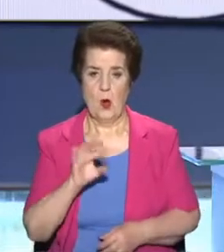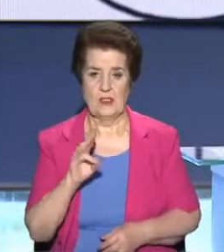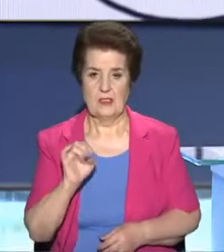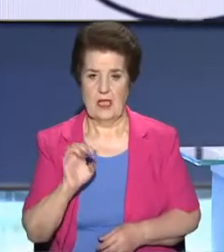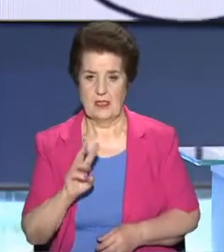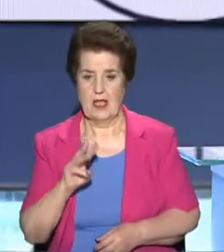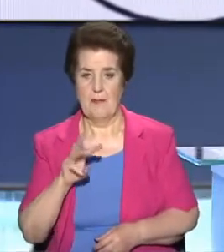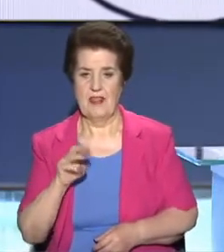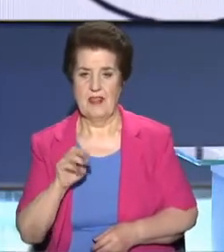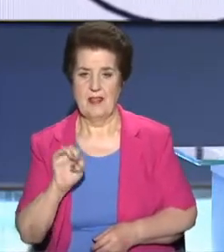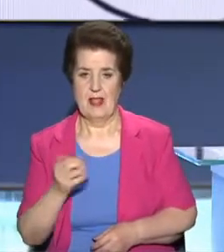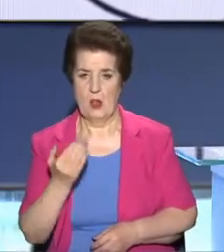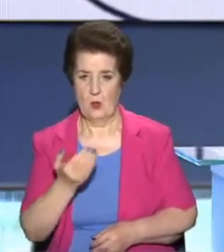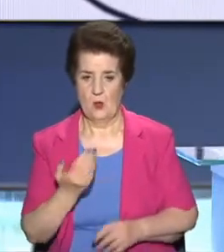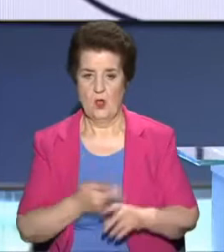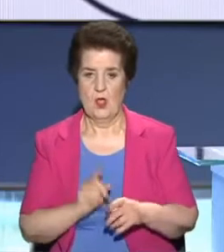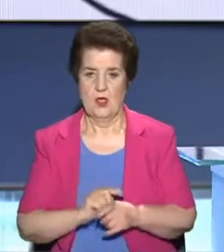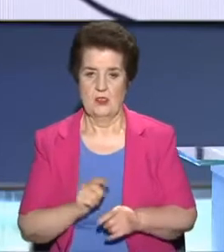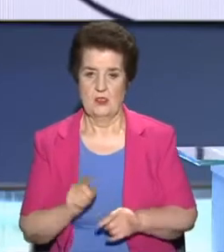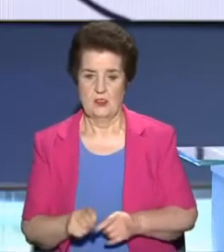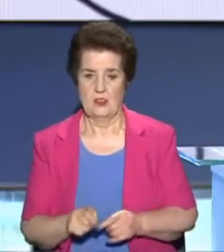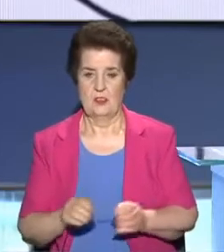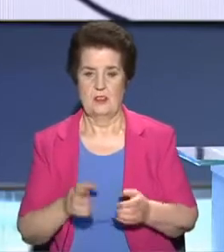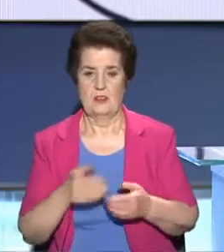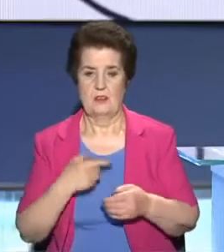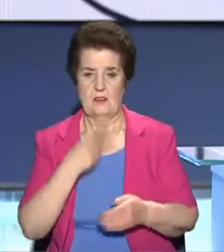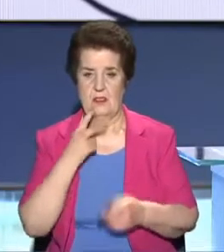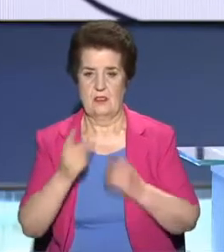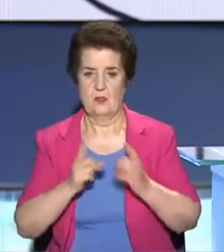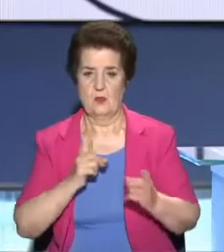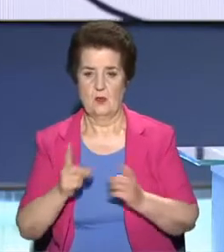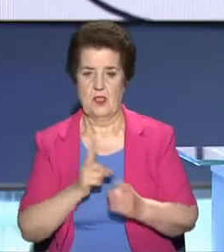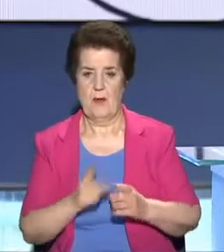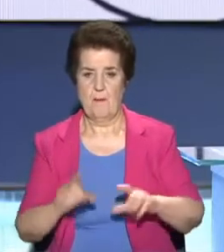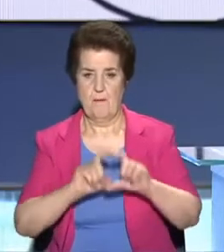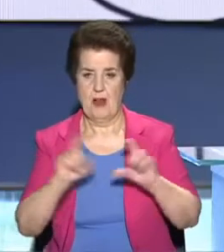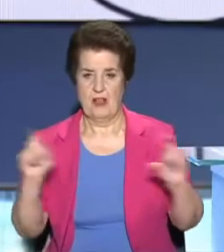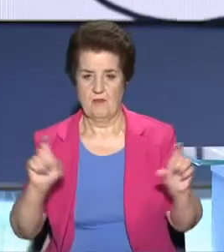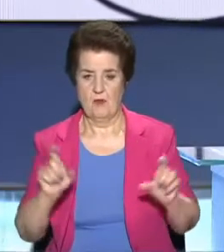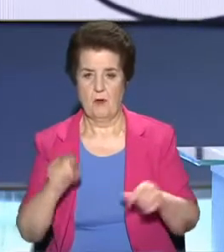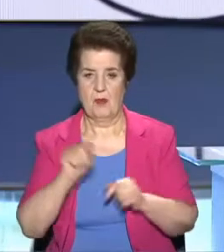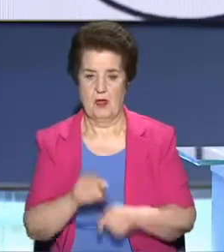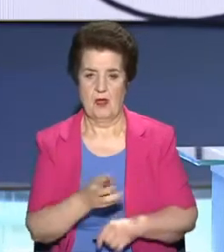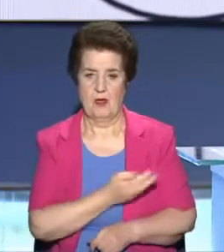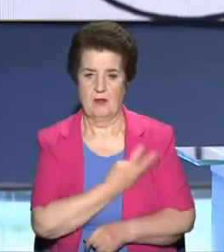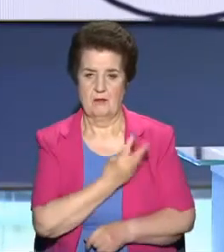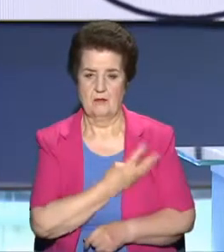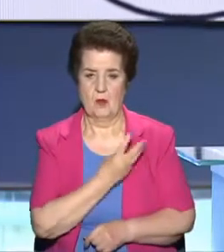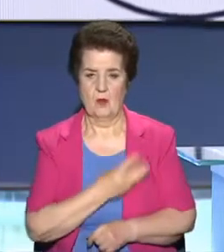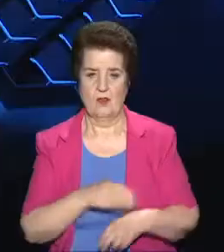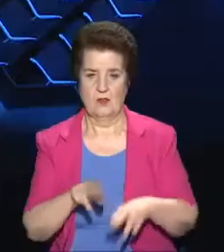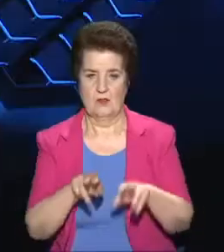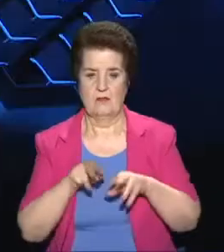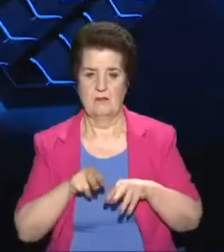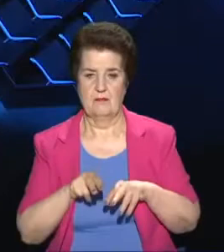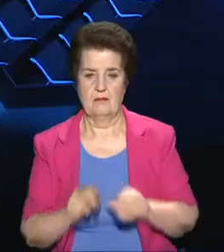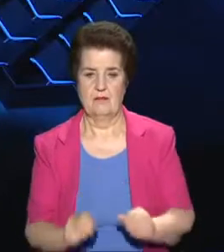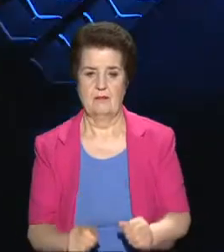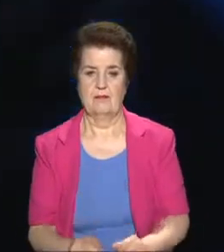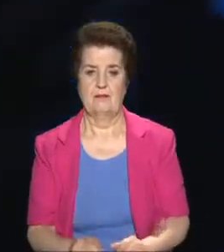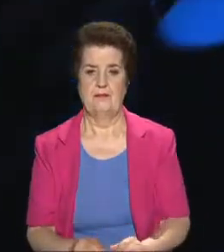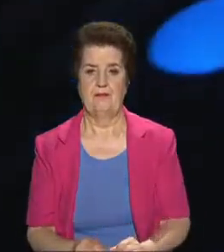continuăm să dezbatem și să discutăm platformele electorale a celor care pretind la fotoliu de ales al poporului